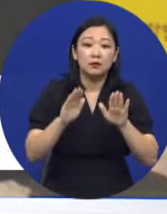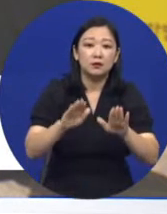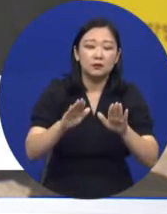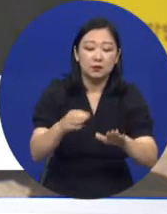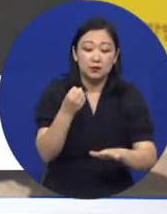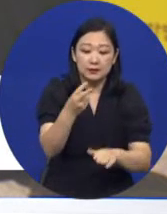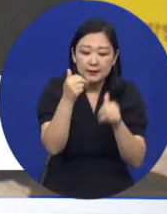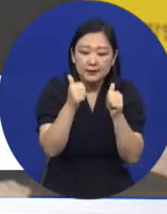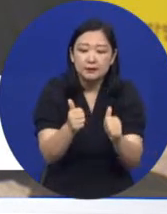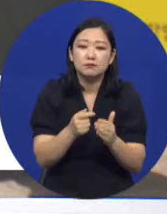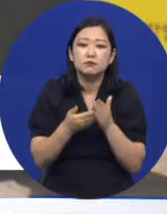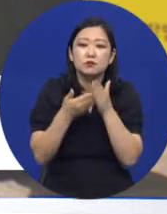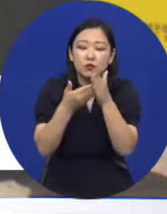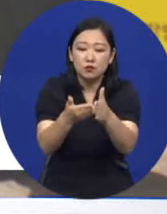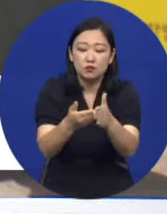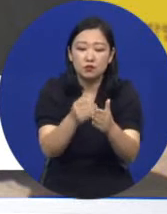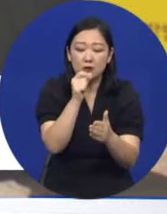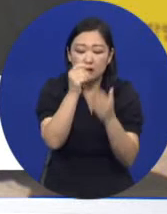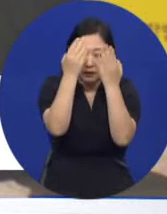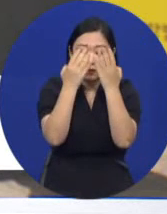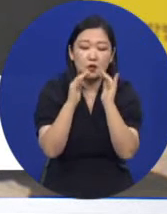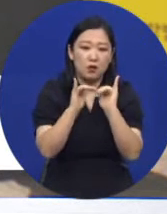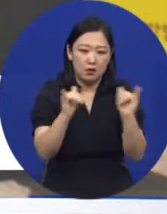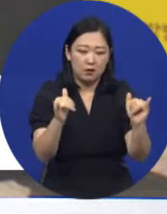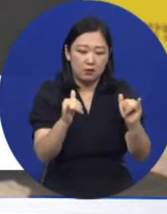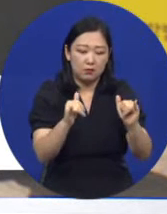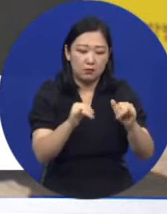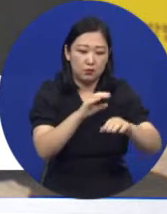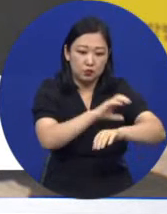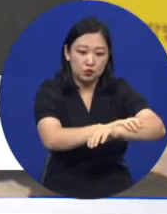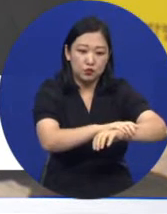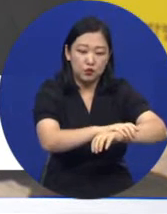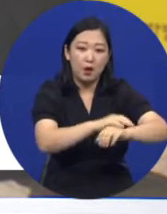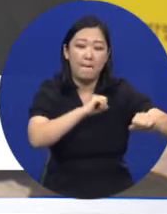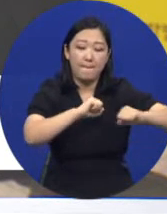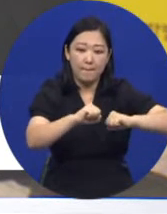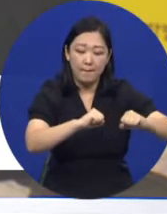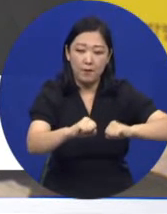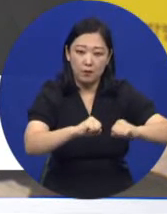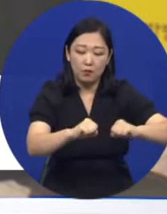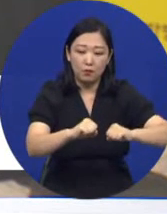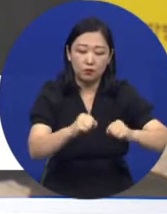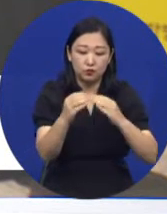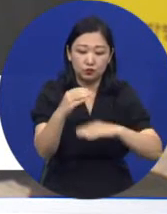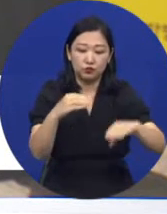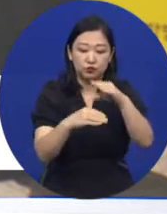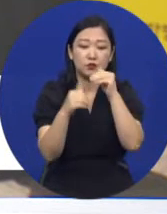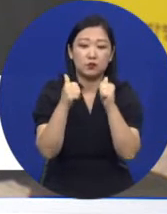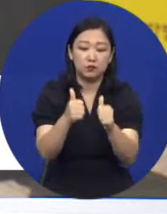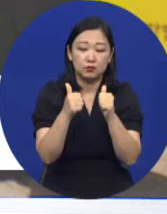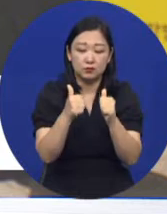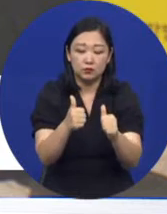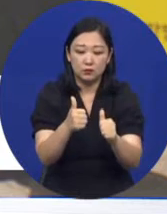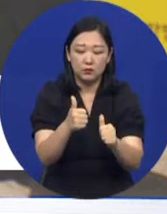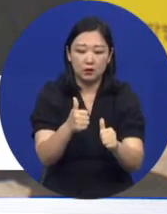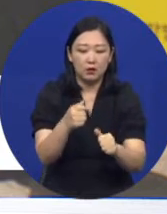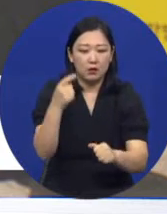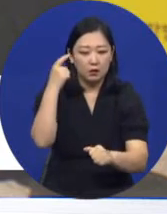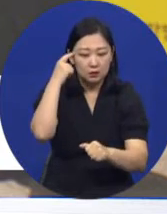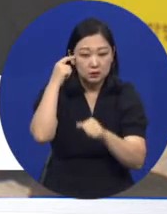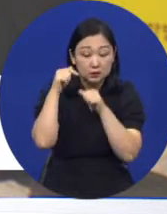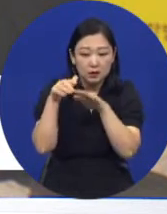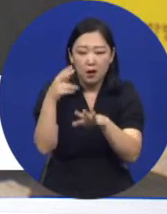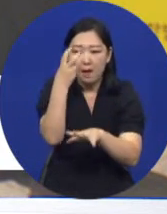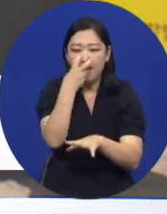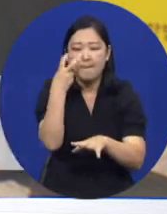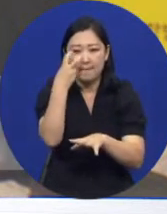이번에는 재심을 청구한 수용인들의 좌익 활동을 문제 삼으며 추가 심리를 요청해 사상 검증이 아니냐는 반발이